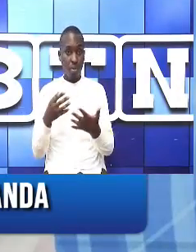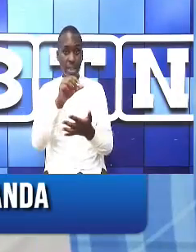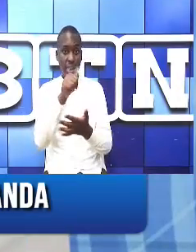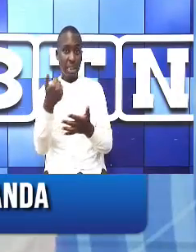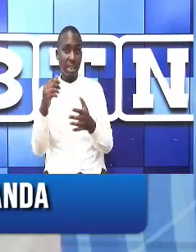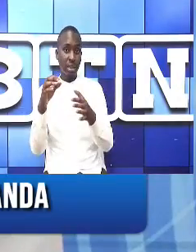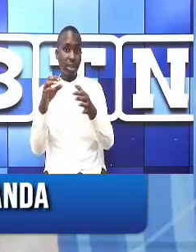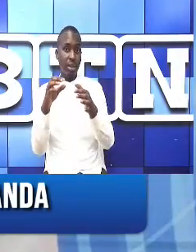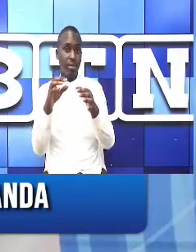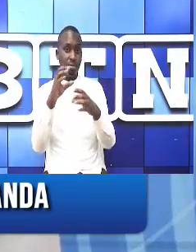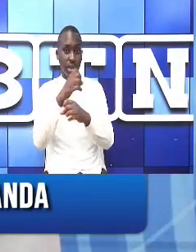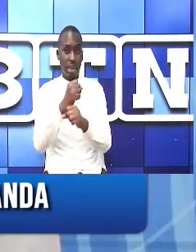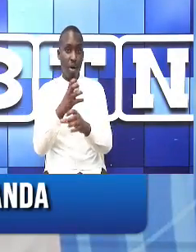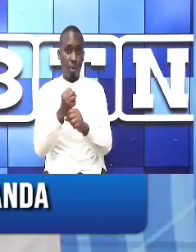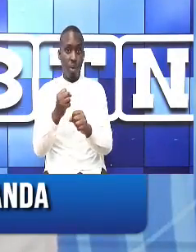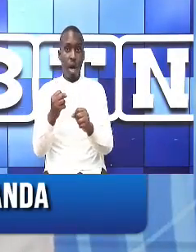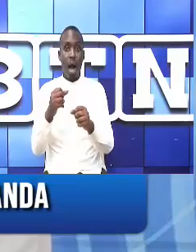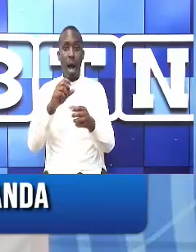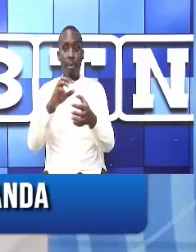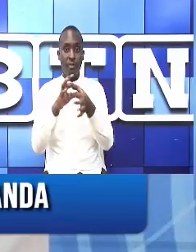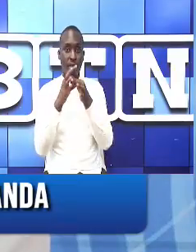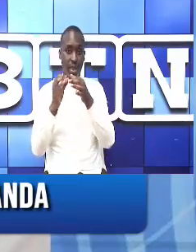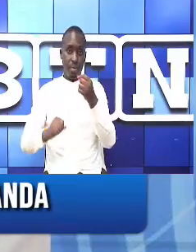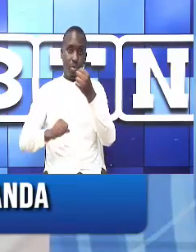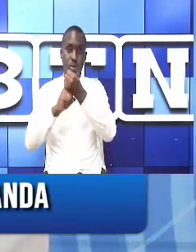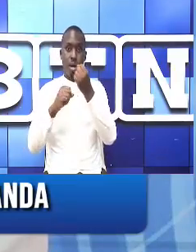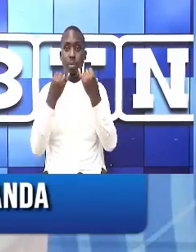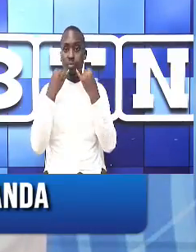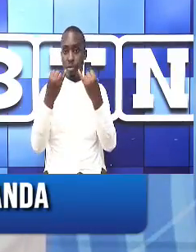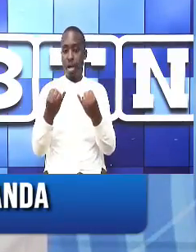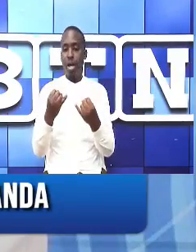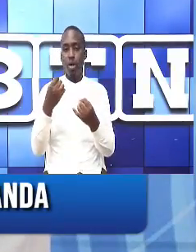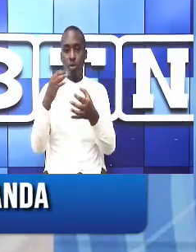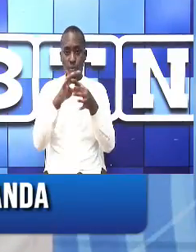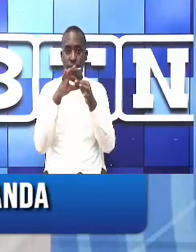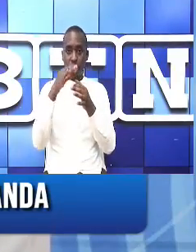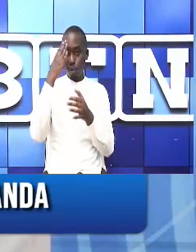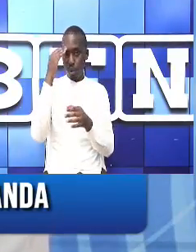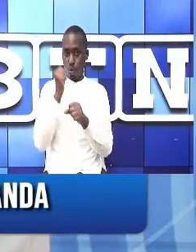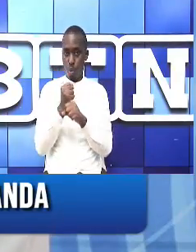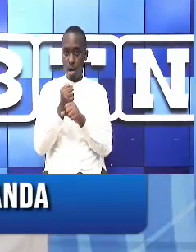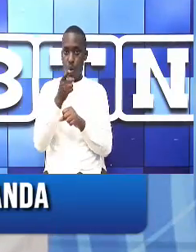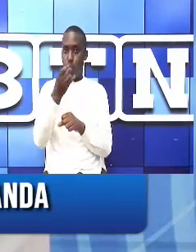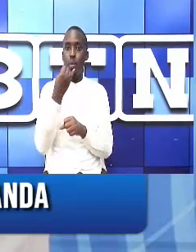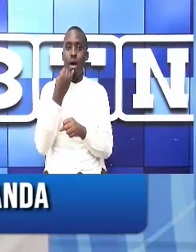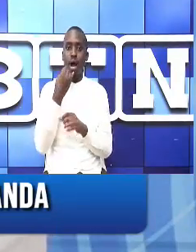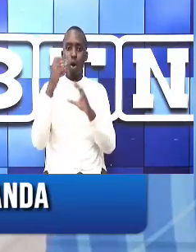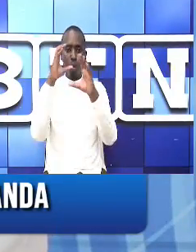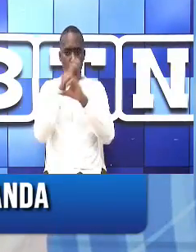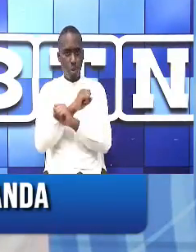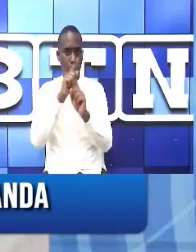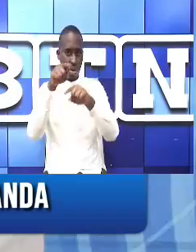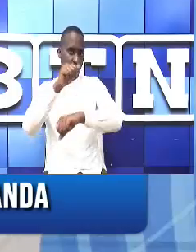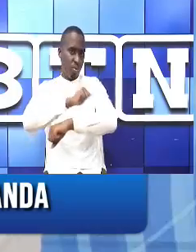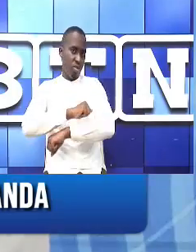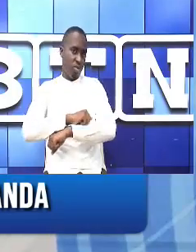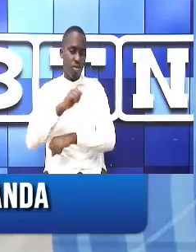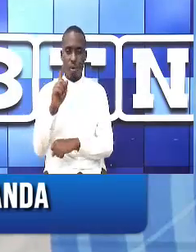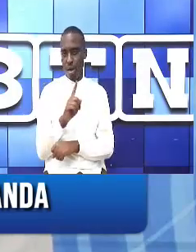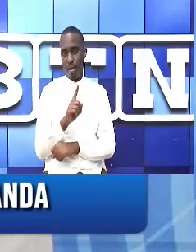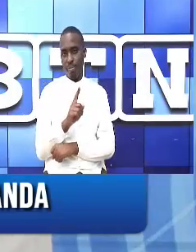n'imiryango abafite imbuto niyo mvuga twebwe dufatanye hagira icyo twakora kugira ngo byibuze uwo mwana ntacikanwe n'uburezi